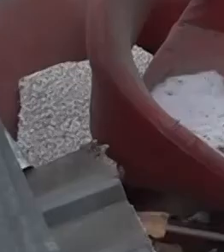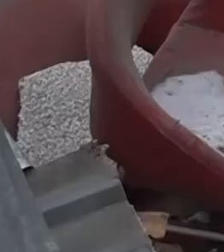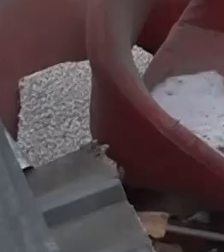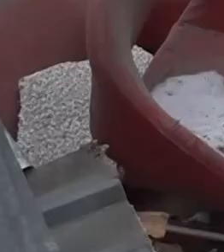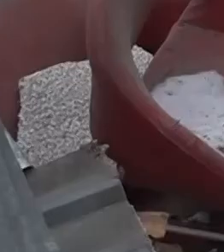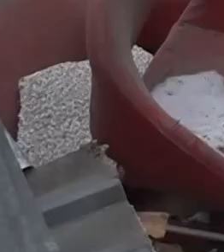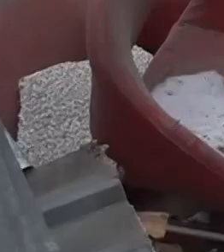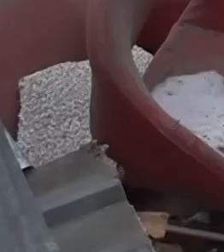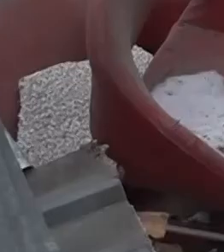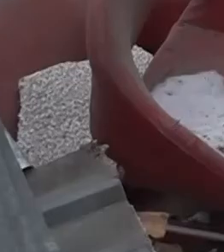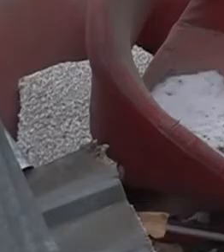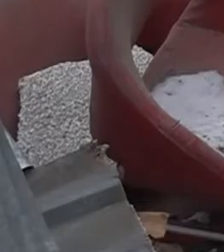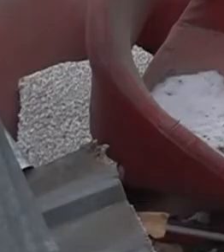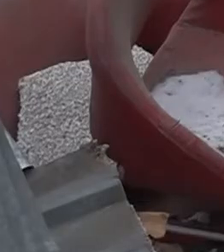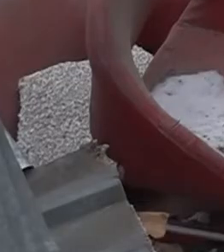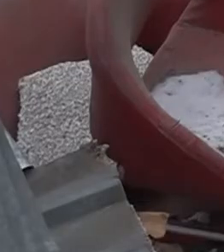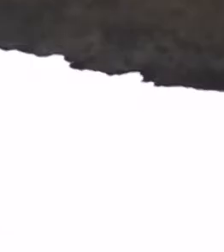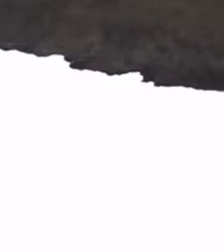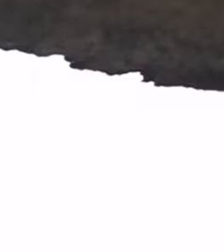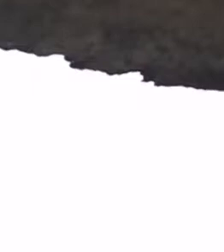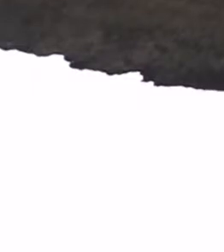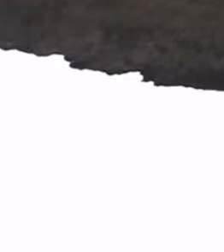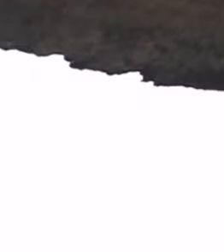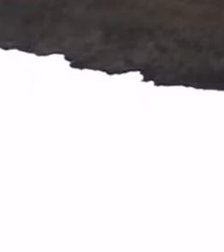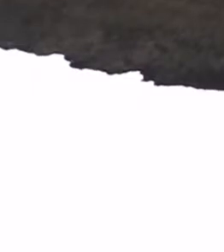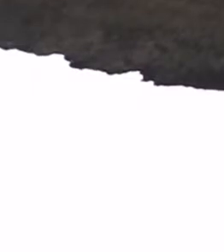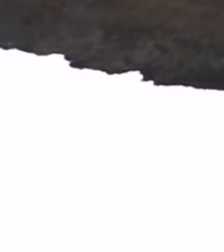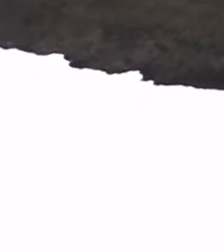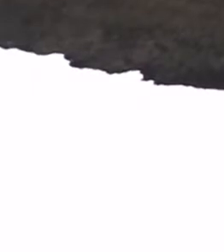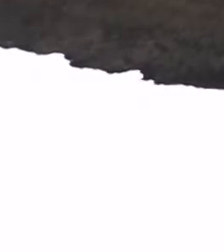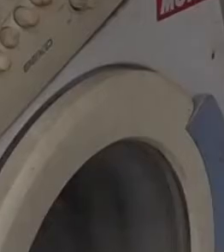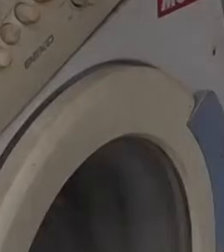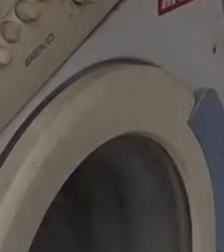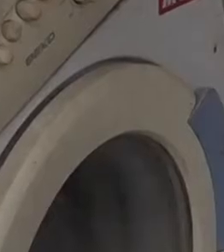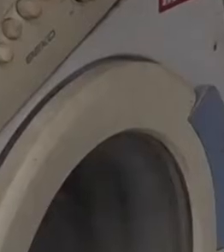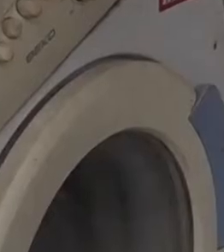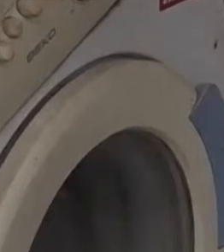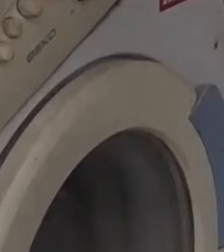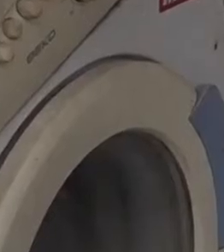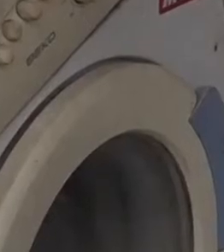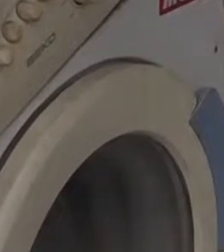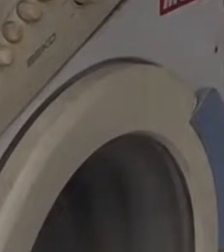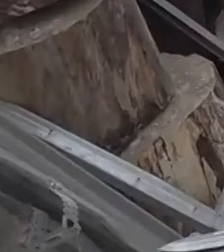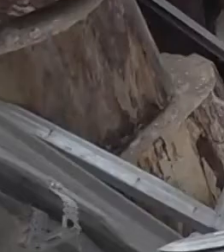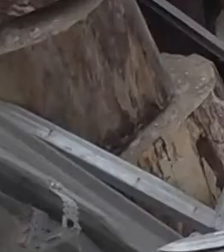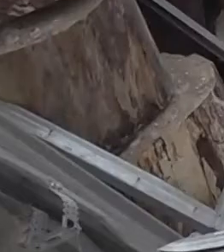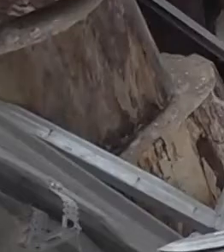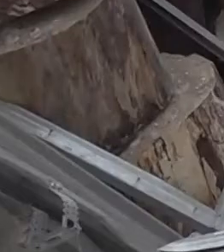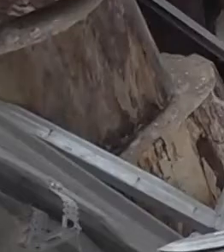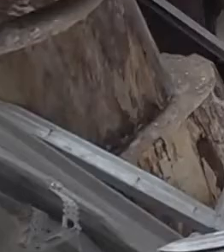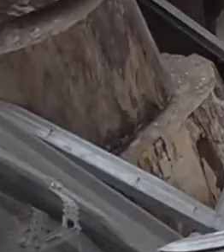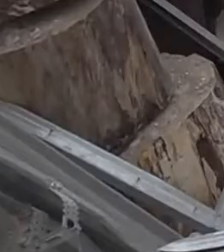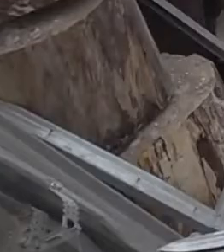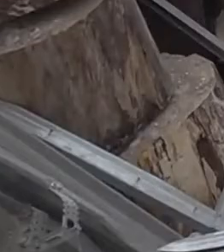дверцы. Госпитализированный хозяин квартиры, где произошел взрыв, доставлен в больницу с 50% ожогов тела. Последний